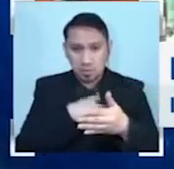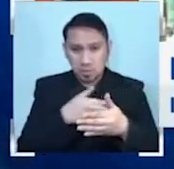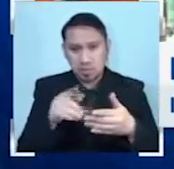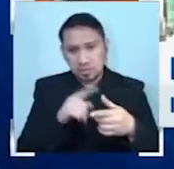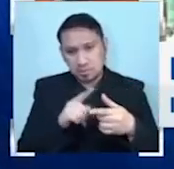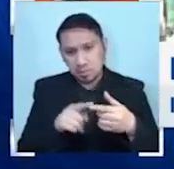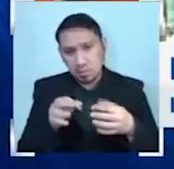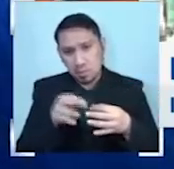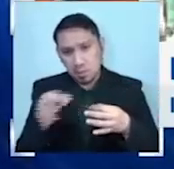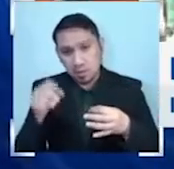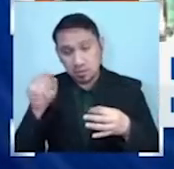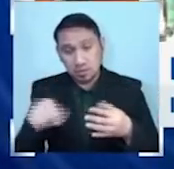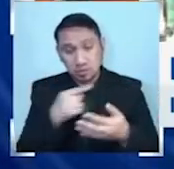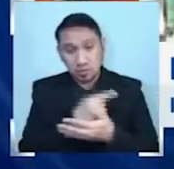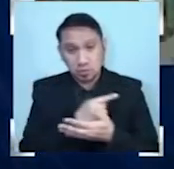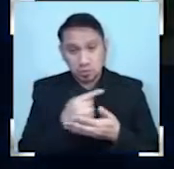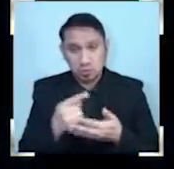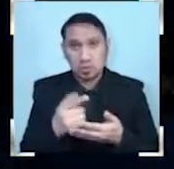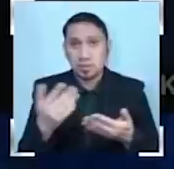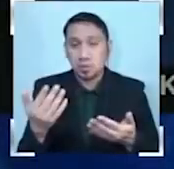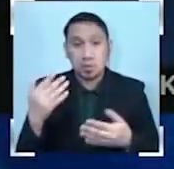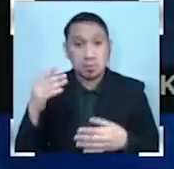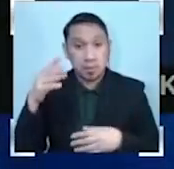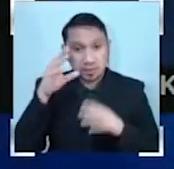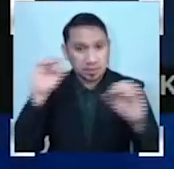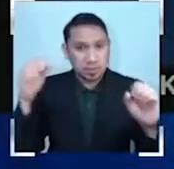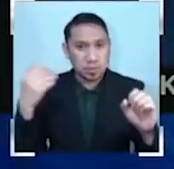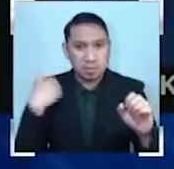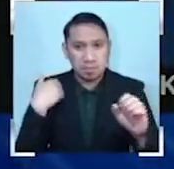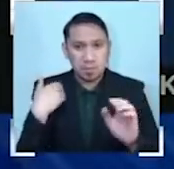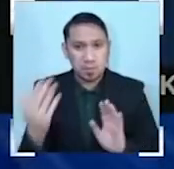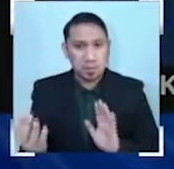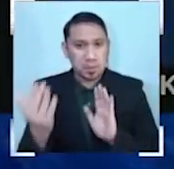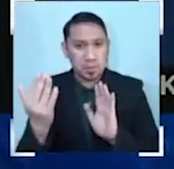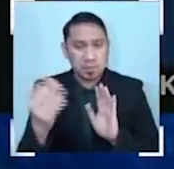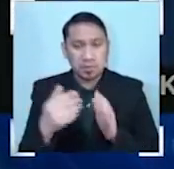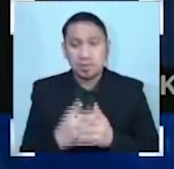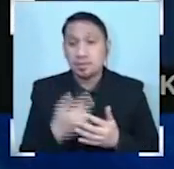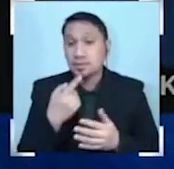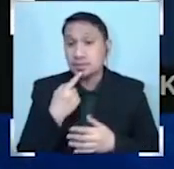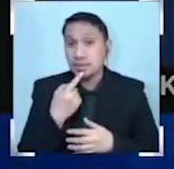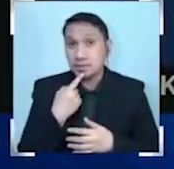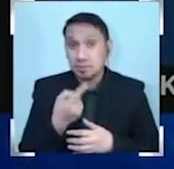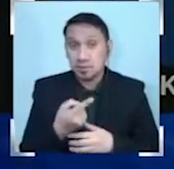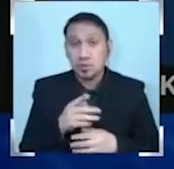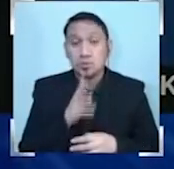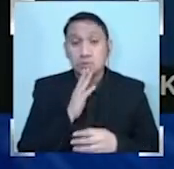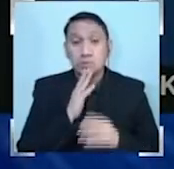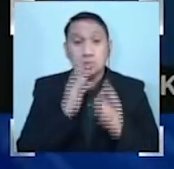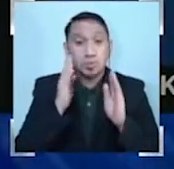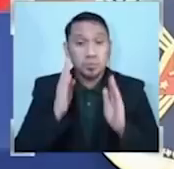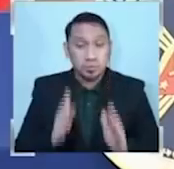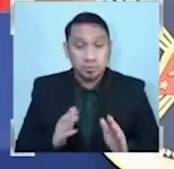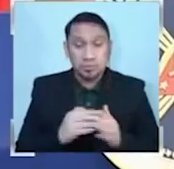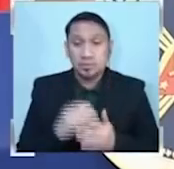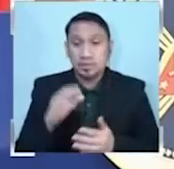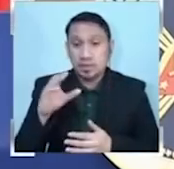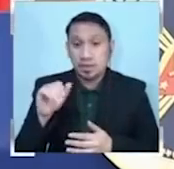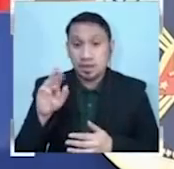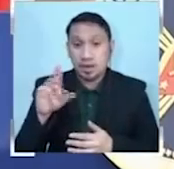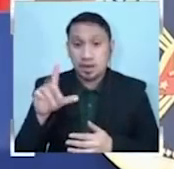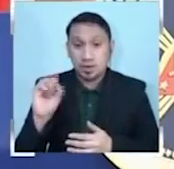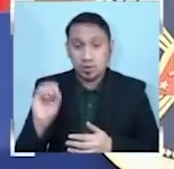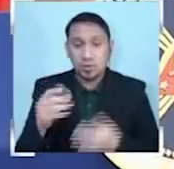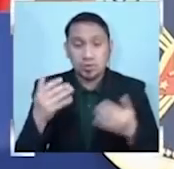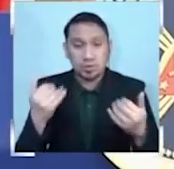Linggo, hindi pa muling humaharap ang Pangulo. Sa isang pahayag, sinabi ni Acting Presidential Spokesman at Cabinet Secretary Carlo Nograles na na-expose